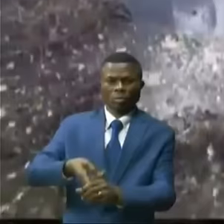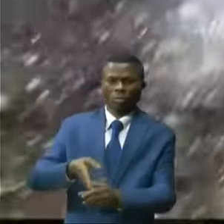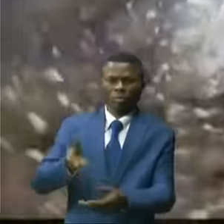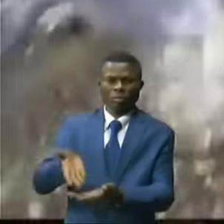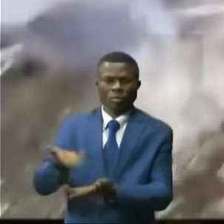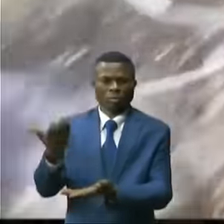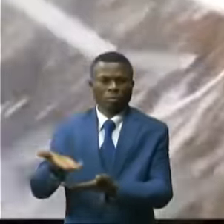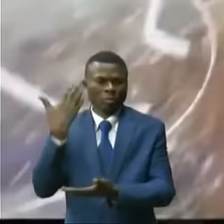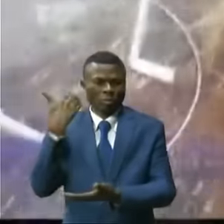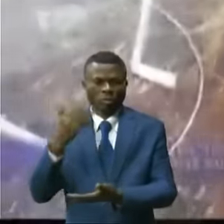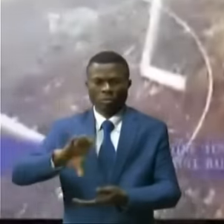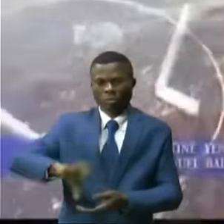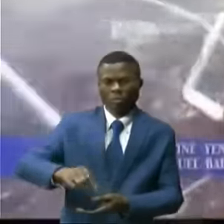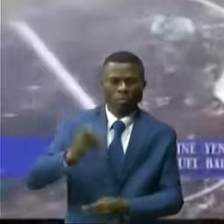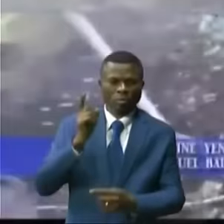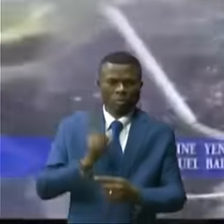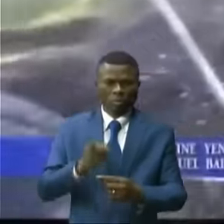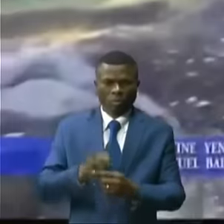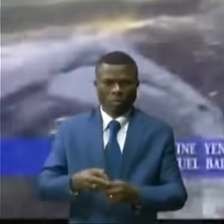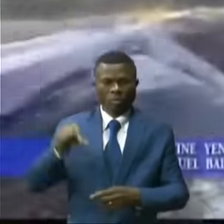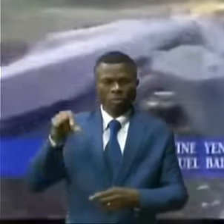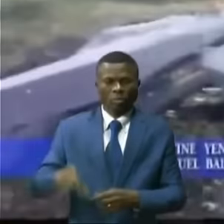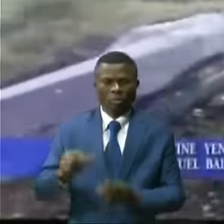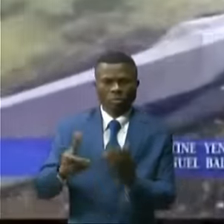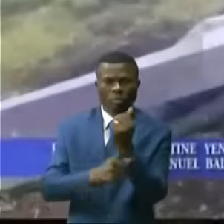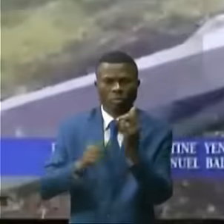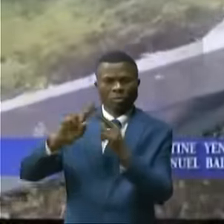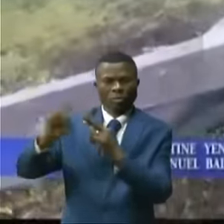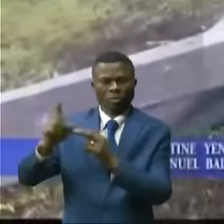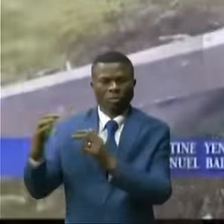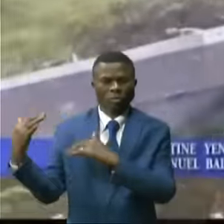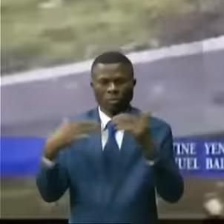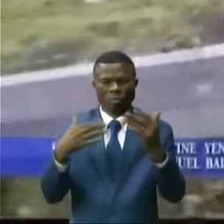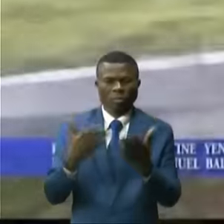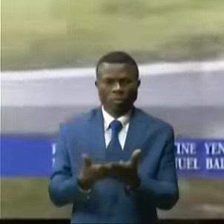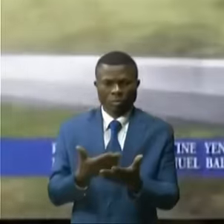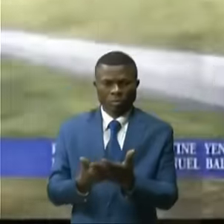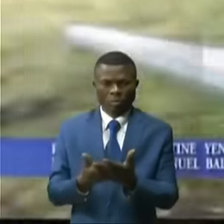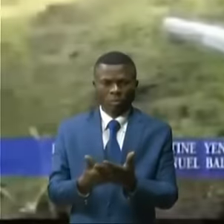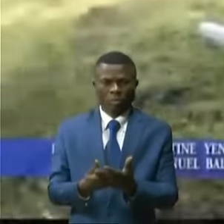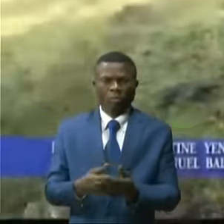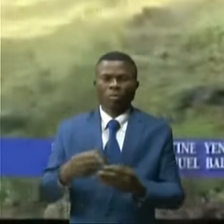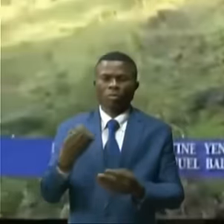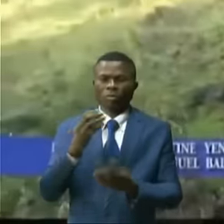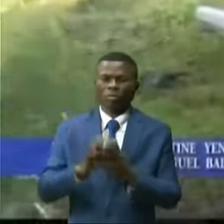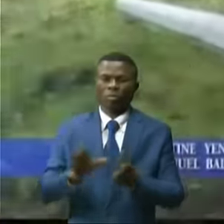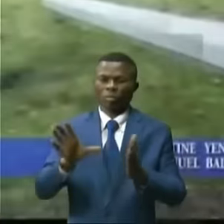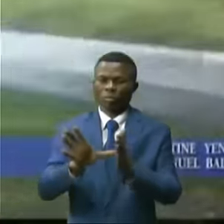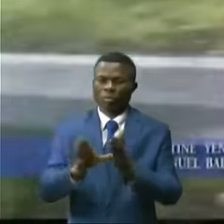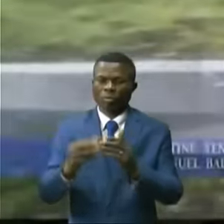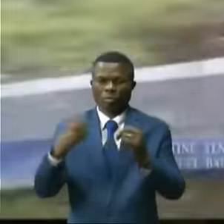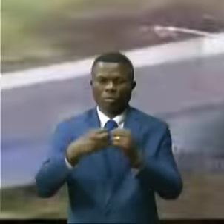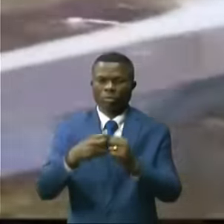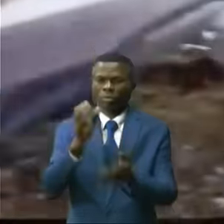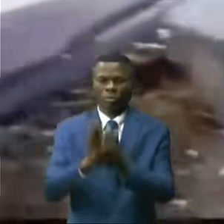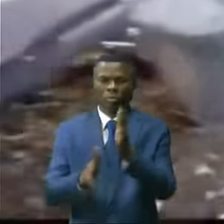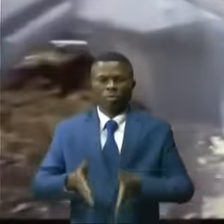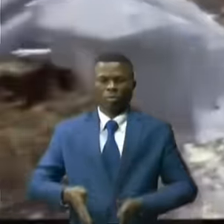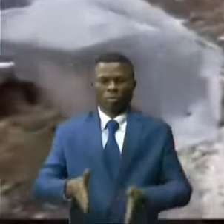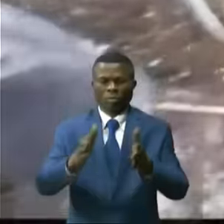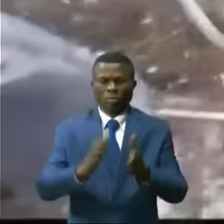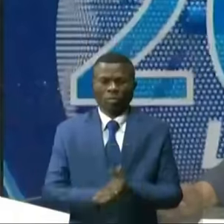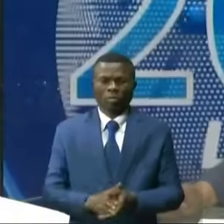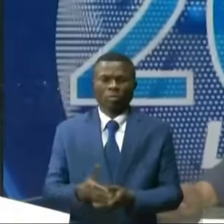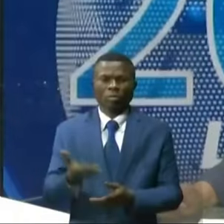l'eau notamment au quartier kichero et au C de déplacer des gardes de bouchagara les non àimage de l'éclairage public et les manque de